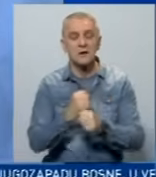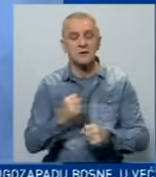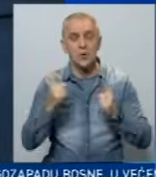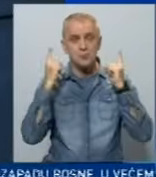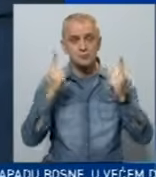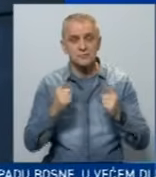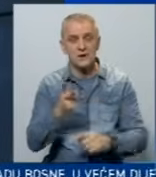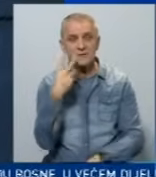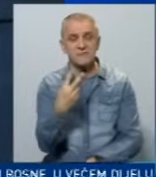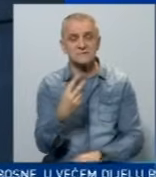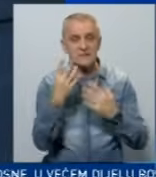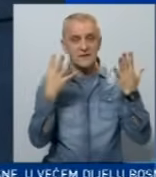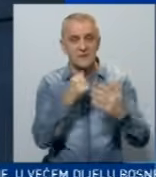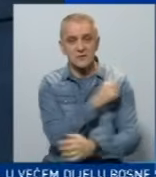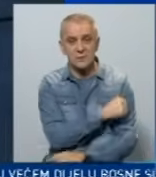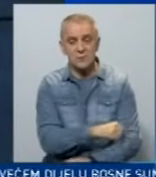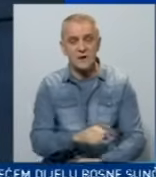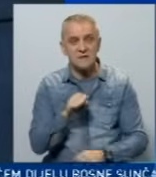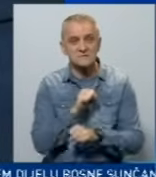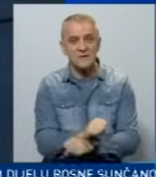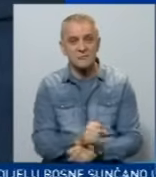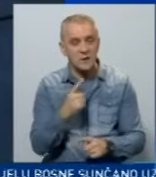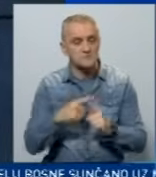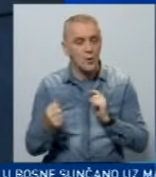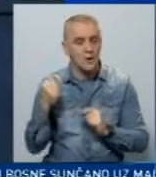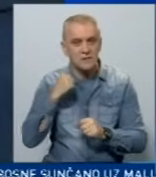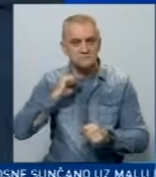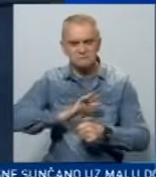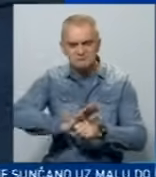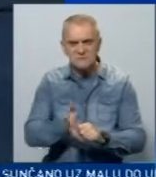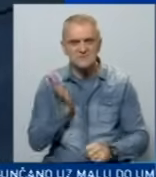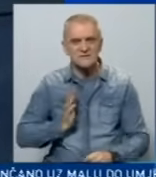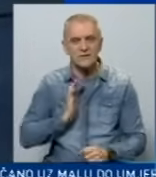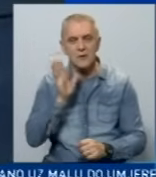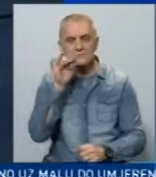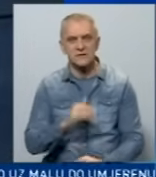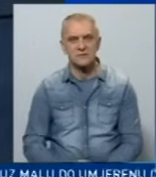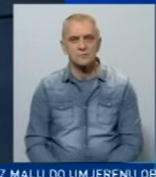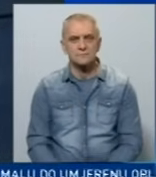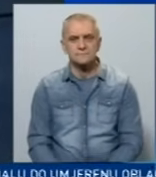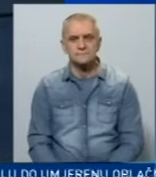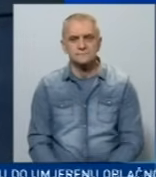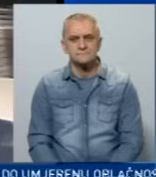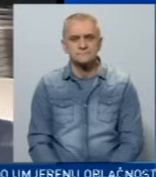je na 29 godina zatvora zbog terora nad civilima u Sarajevu.